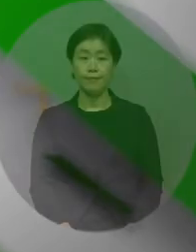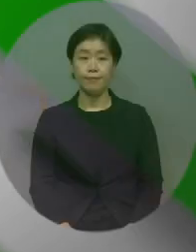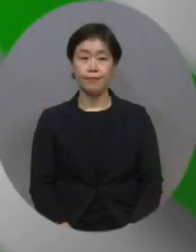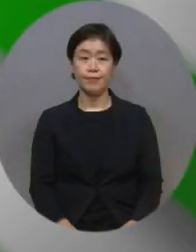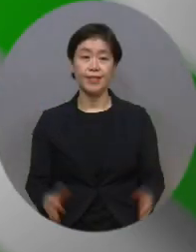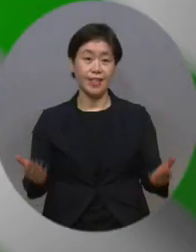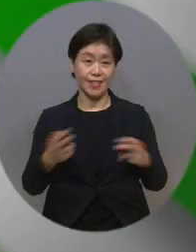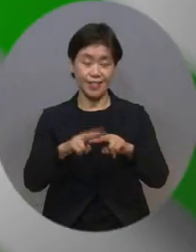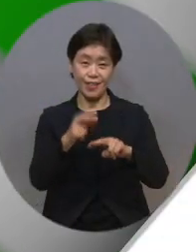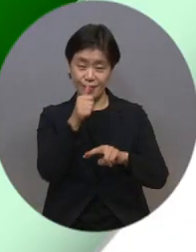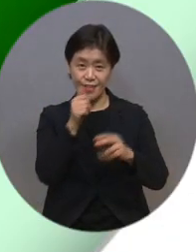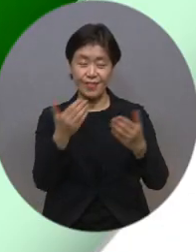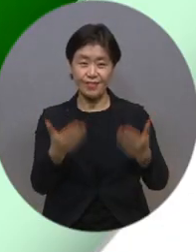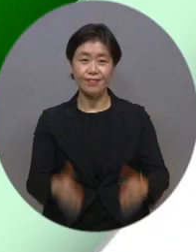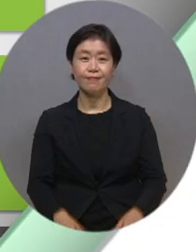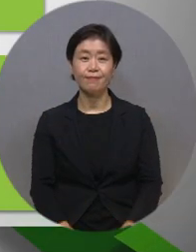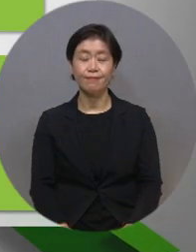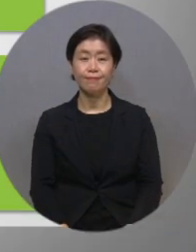오늘의 취업 정보입니다.